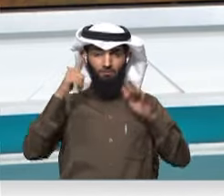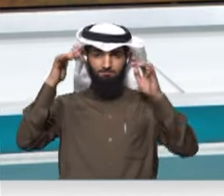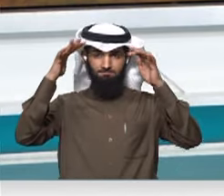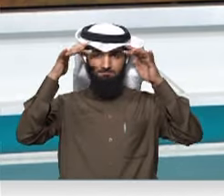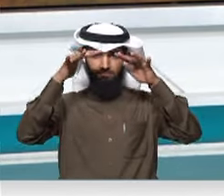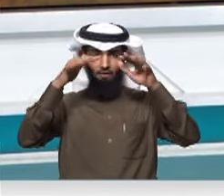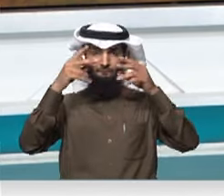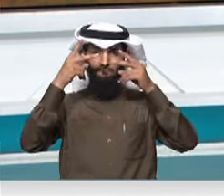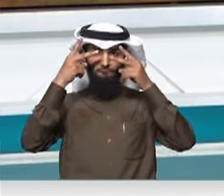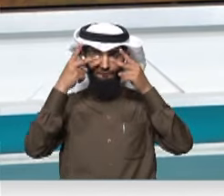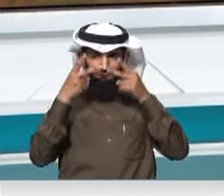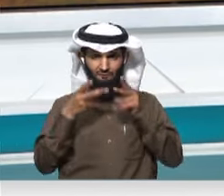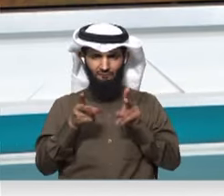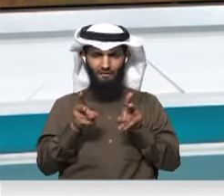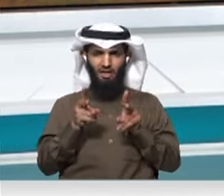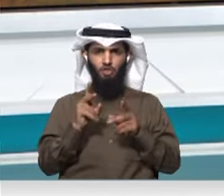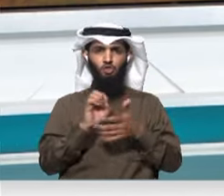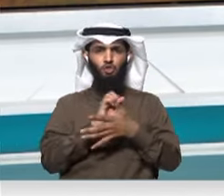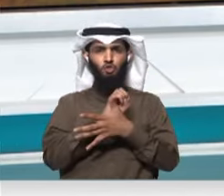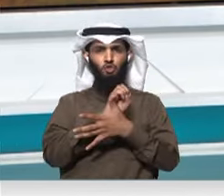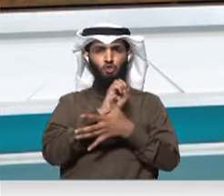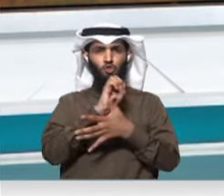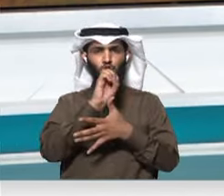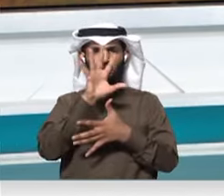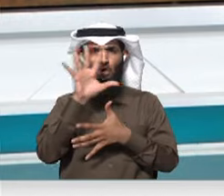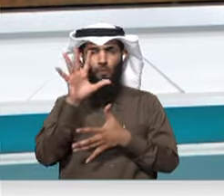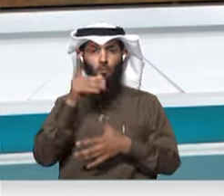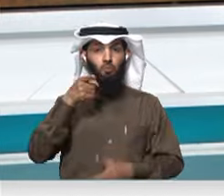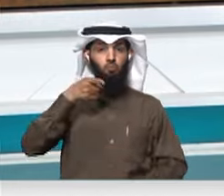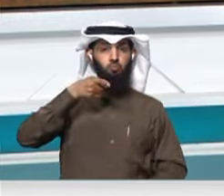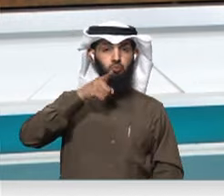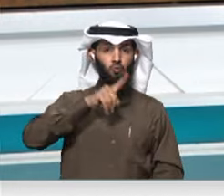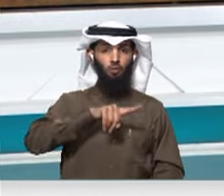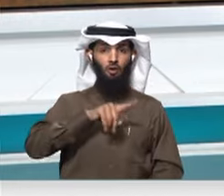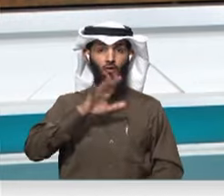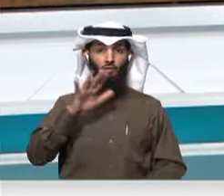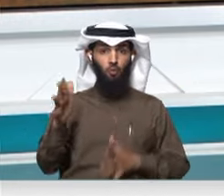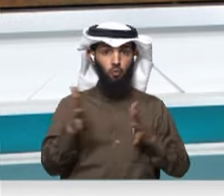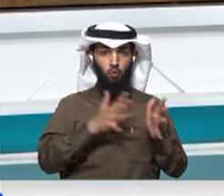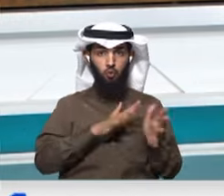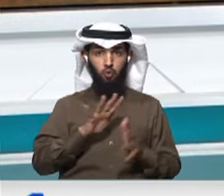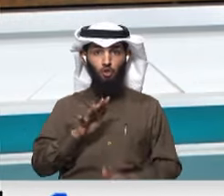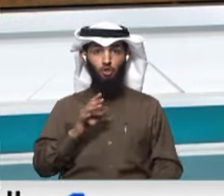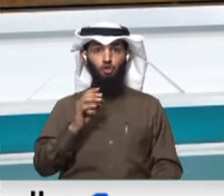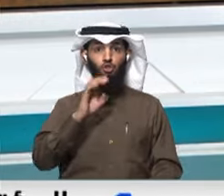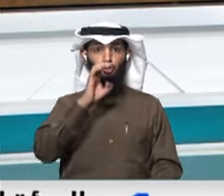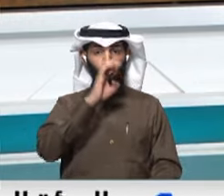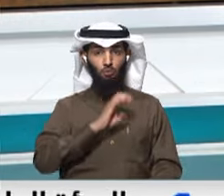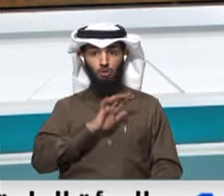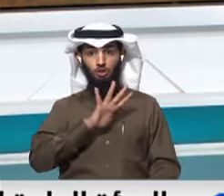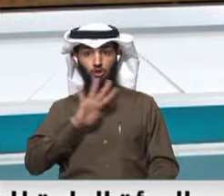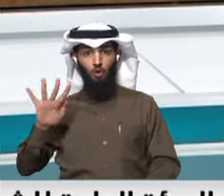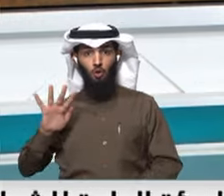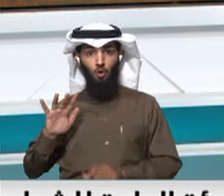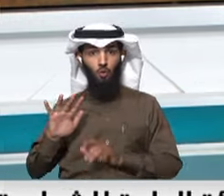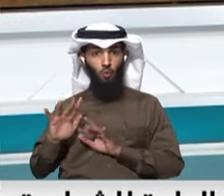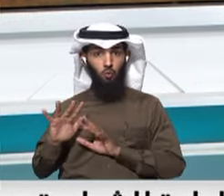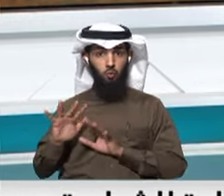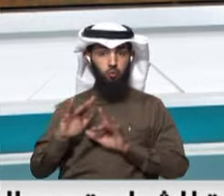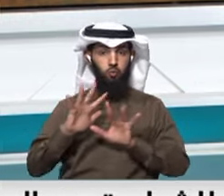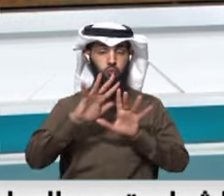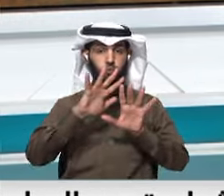إن شاء الله بداية من الساعات الأولى من صباح يوم الغد، تتحول الرياح للرياح الجنوبية الشرقية ابتداء من منتصف نهار يوم